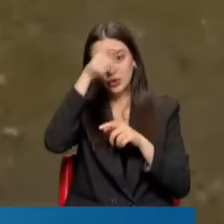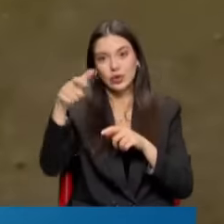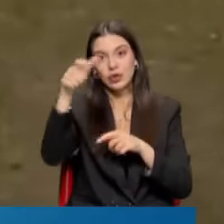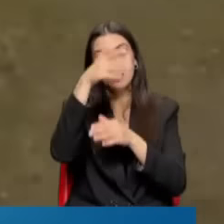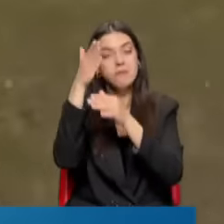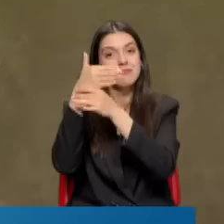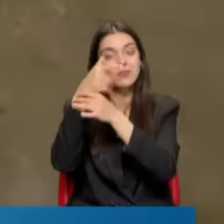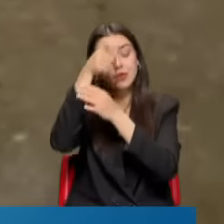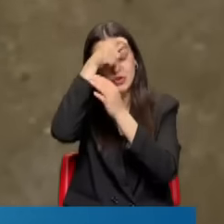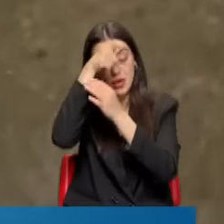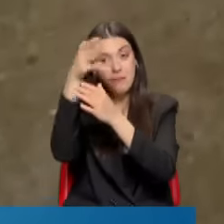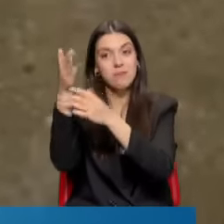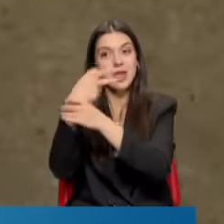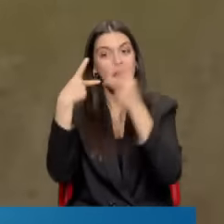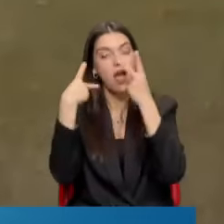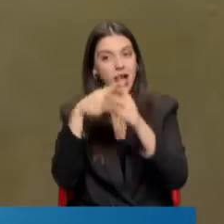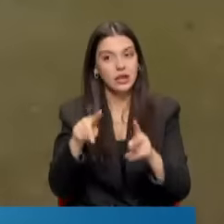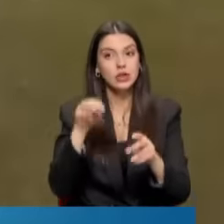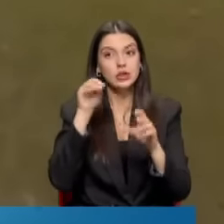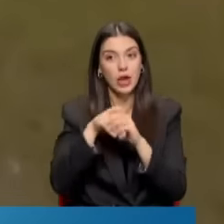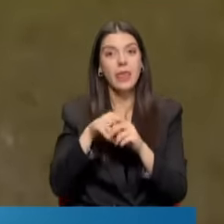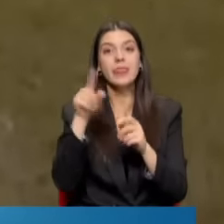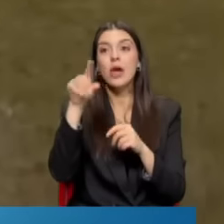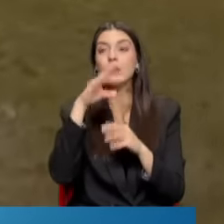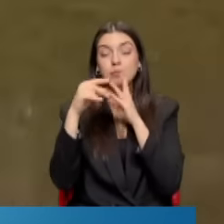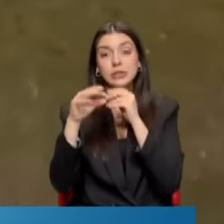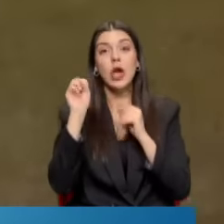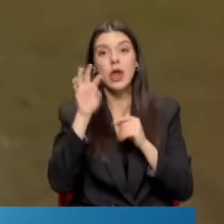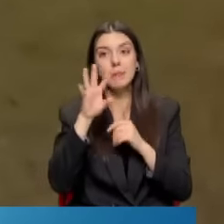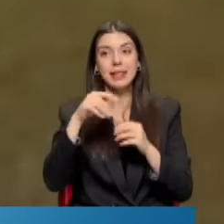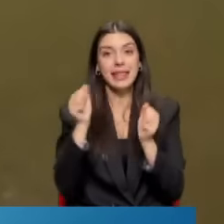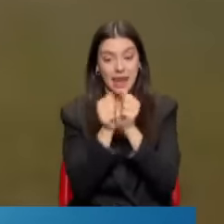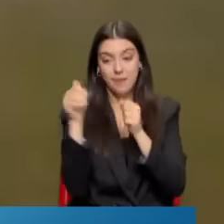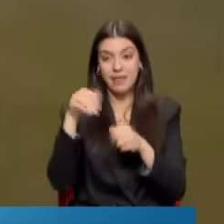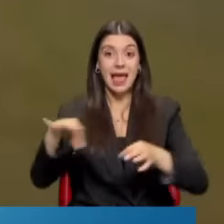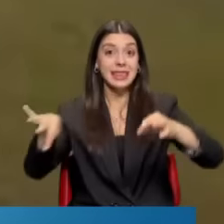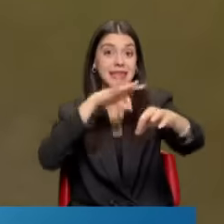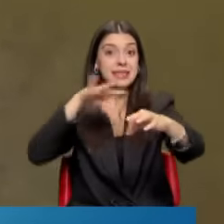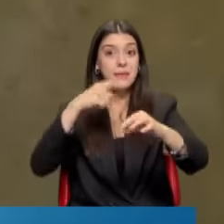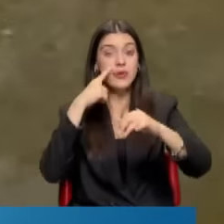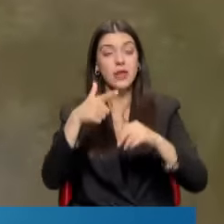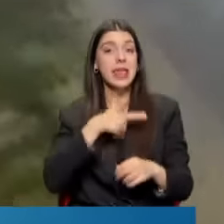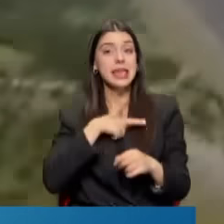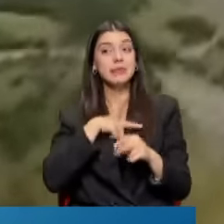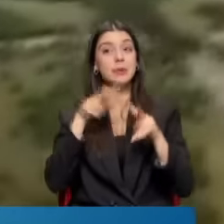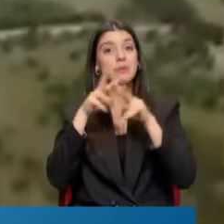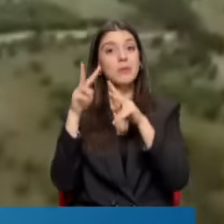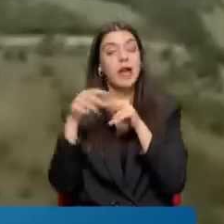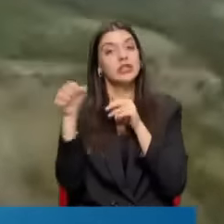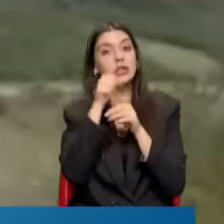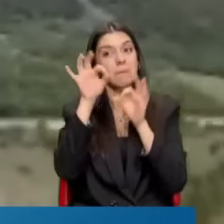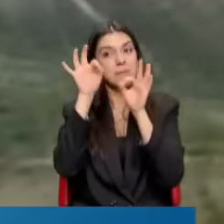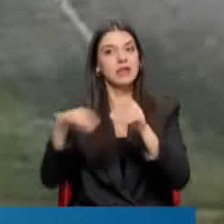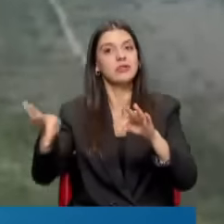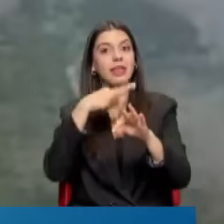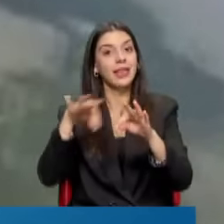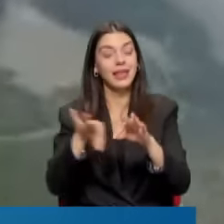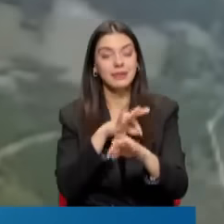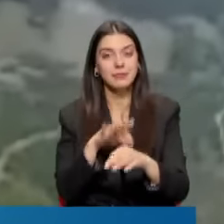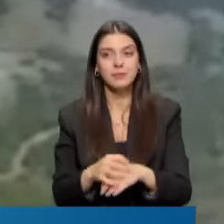açtı müzik öğretmeni Demirci daha sonra yanında getirdiği kemanıyla İzmir marşını çalmaya başladı O Unutulmaz anlarda